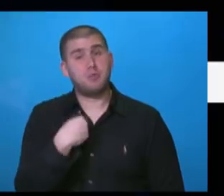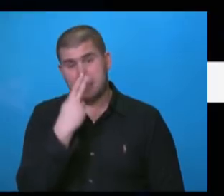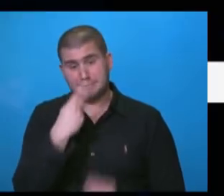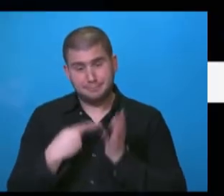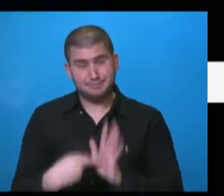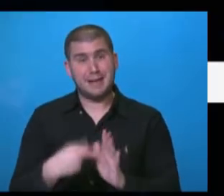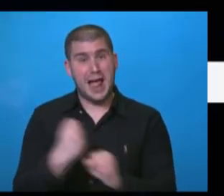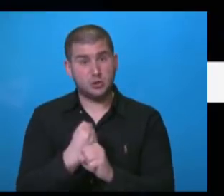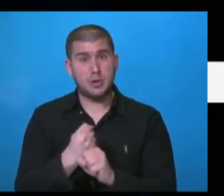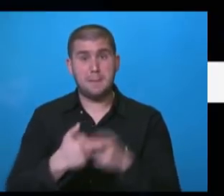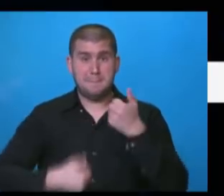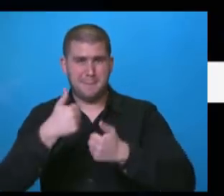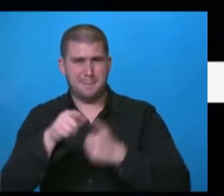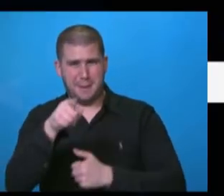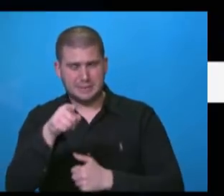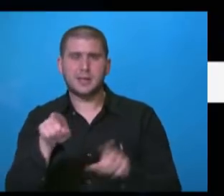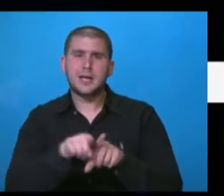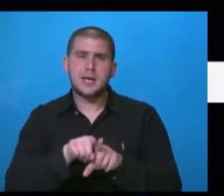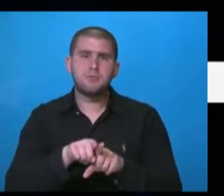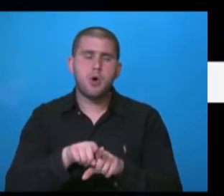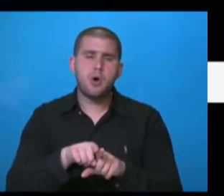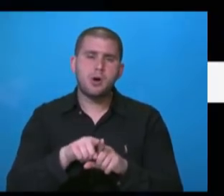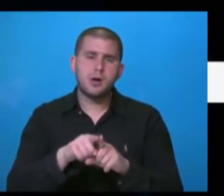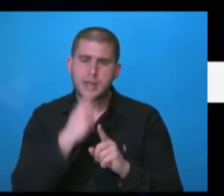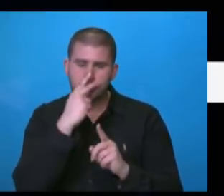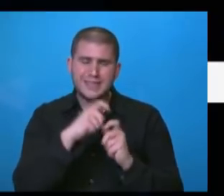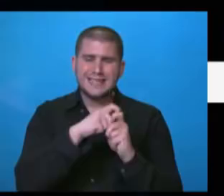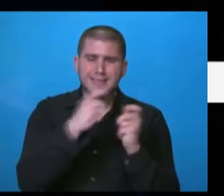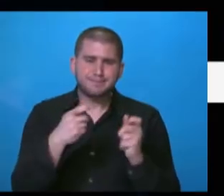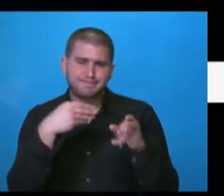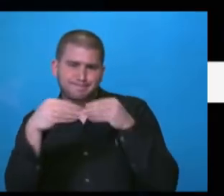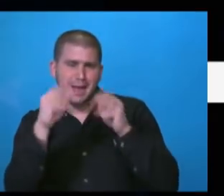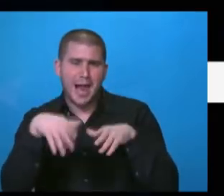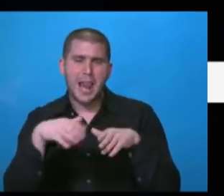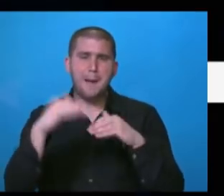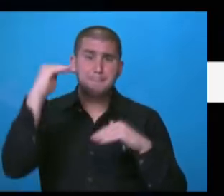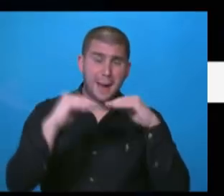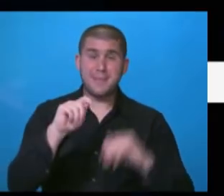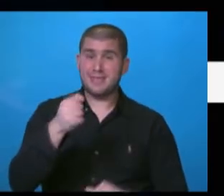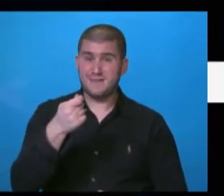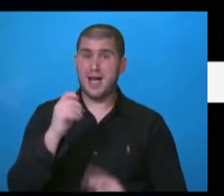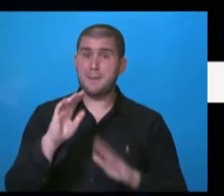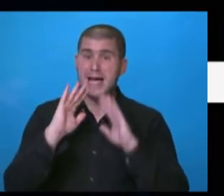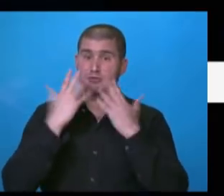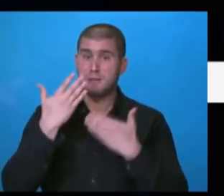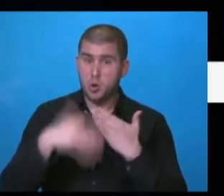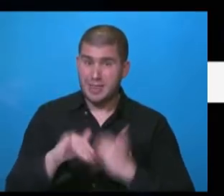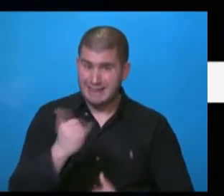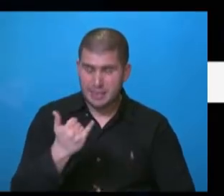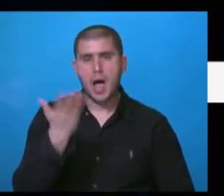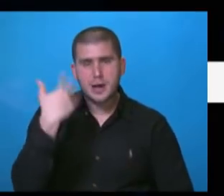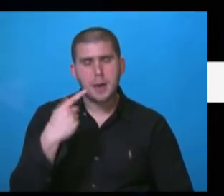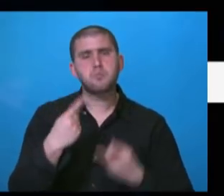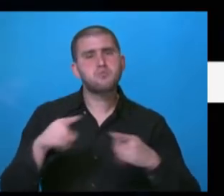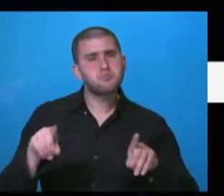במצעד הזה, זה דווקא לגשר קצת על הפערים. Okay. להראות שגם בעשור האחרון הייתה מוזיקה